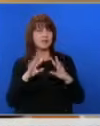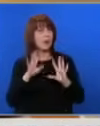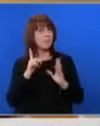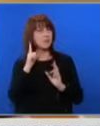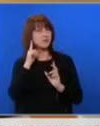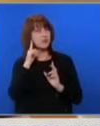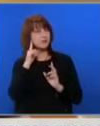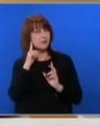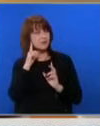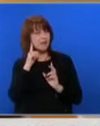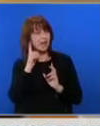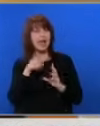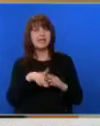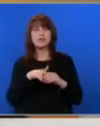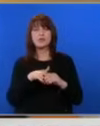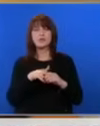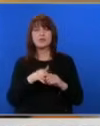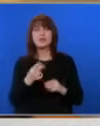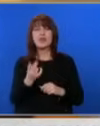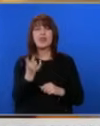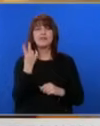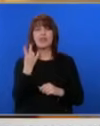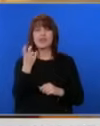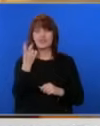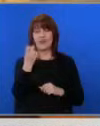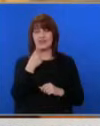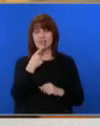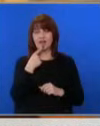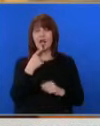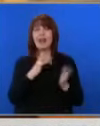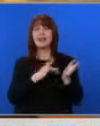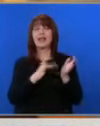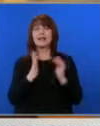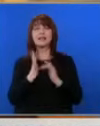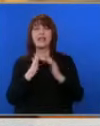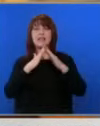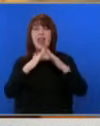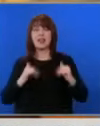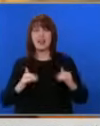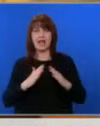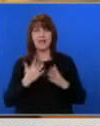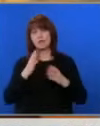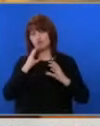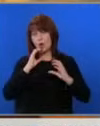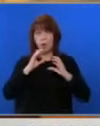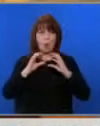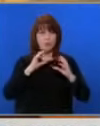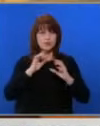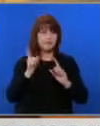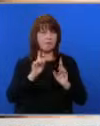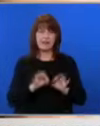наивно. Запознахме се през 2020 година на християнски лагер. Общувахме си